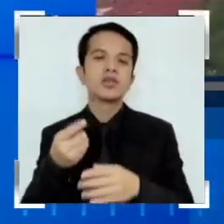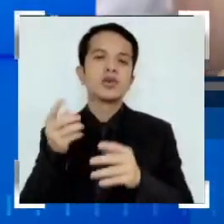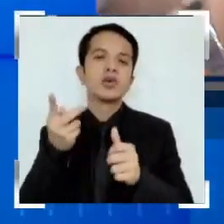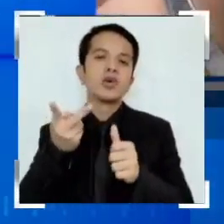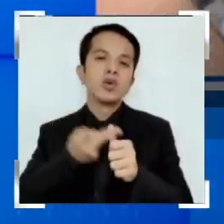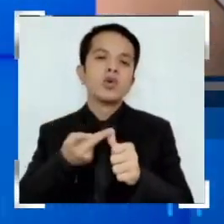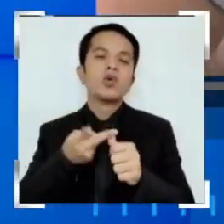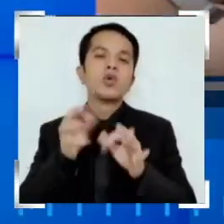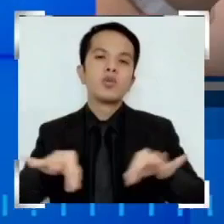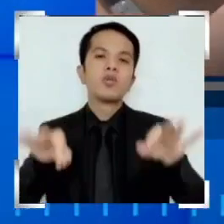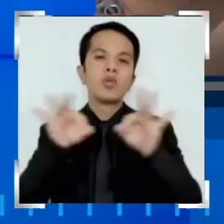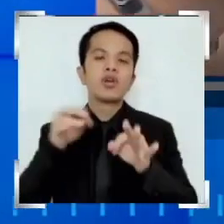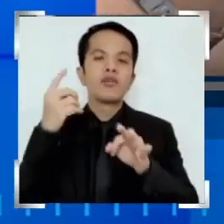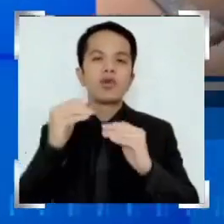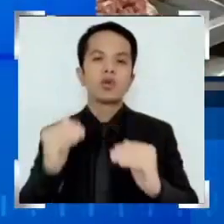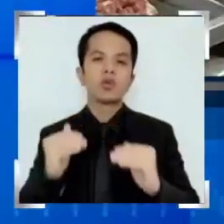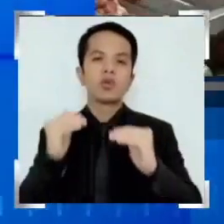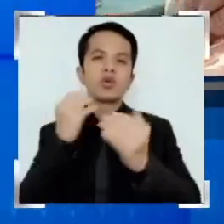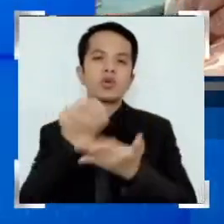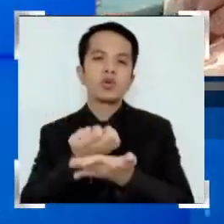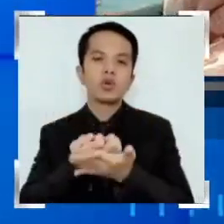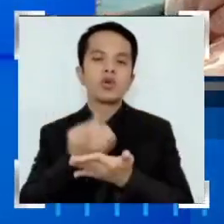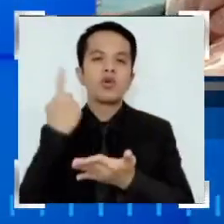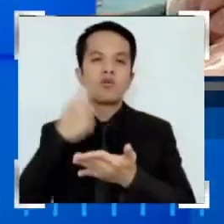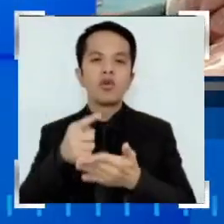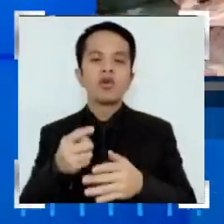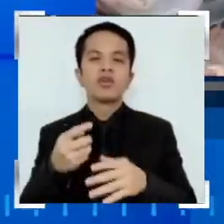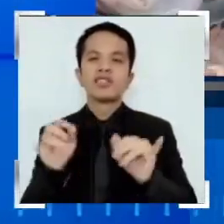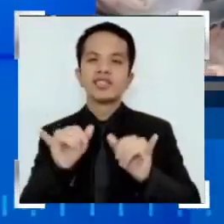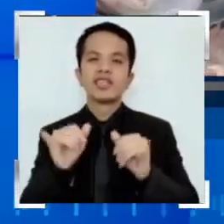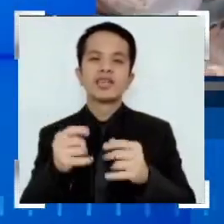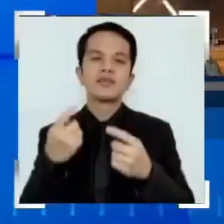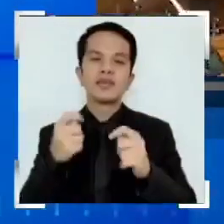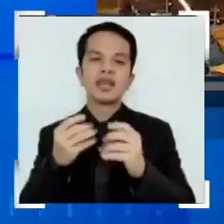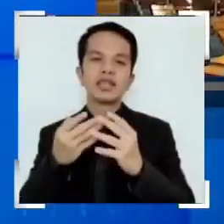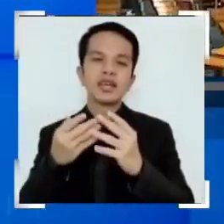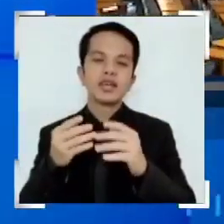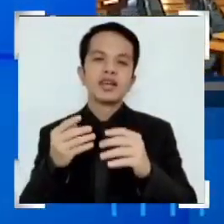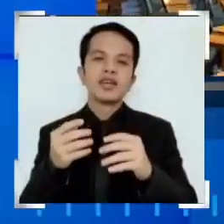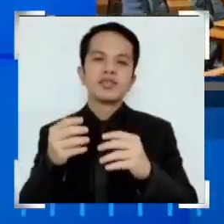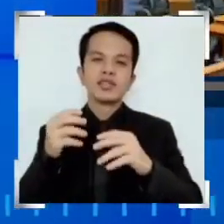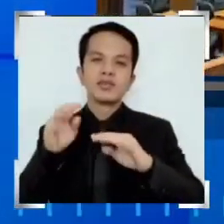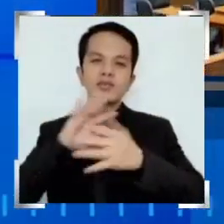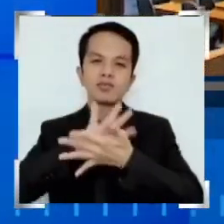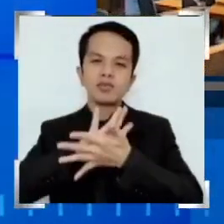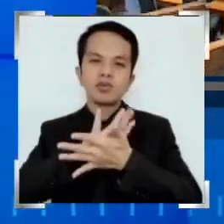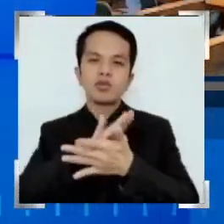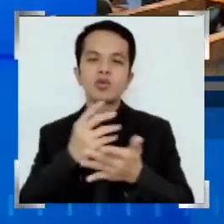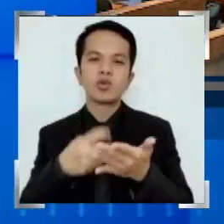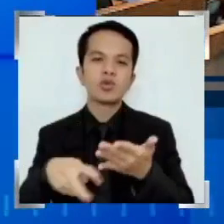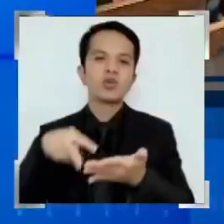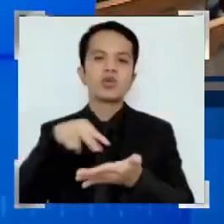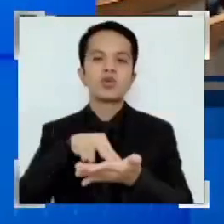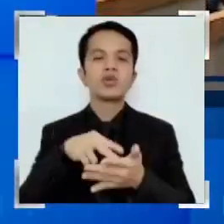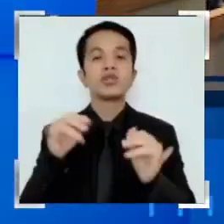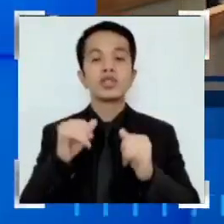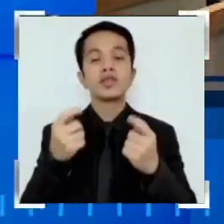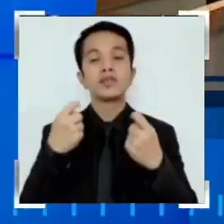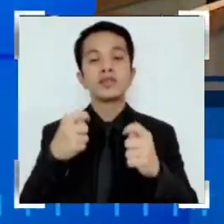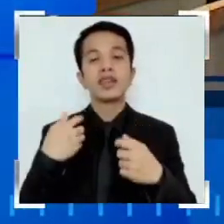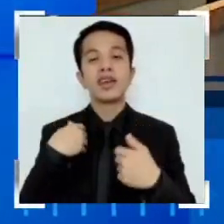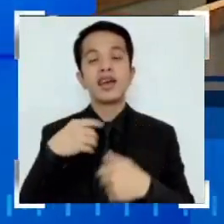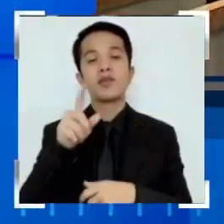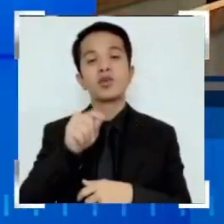ekonomiya, pagbangon sa pandemya at pagkontrol sa inflation. Ibibigay sa Kongreso ang panukalang 2024